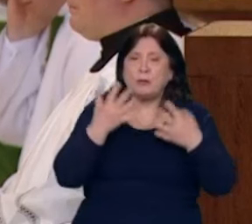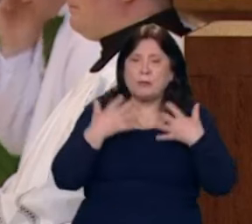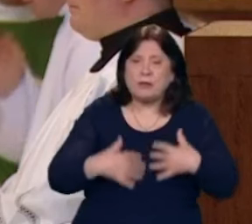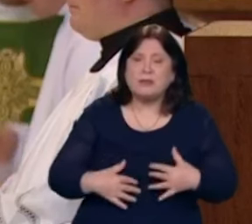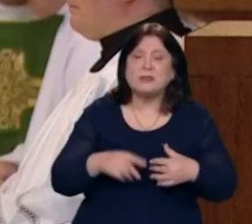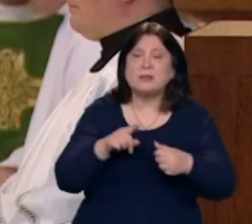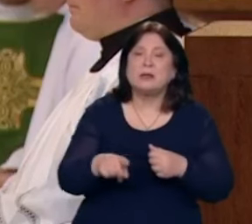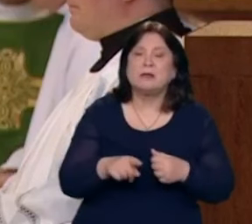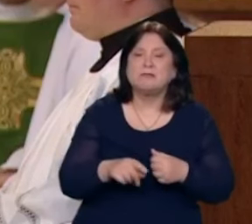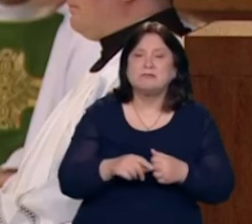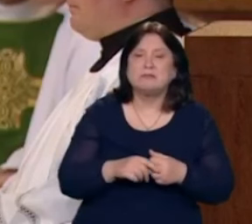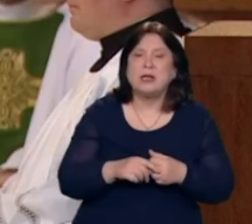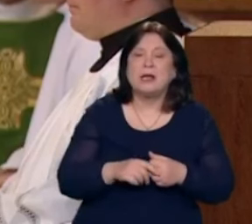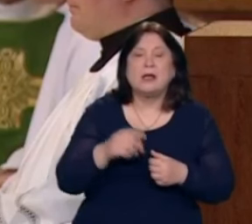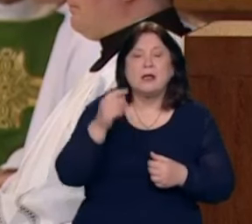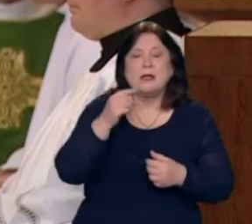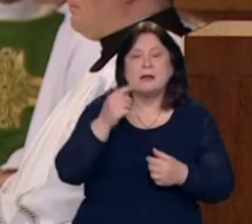zamy